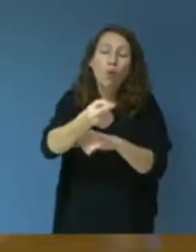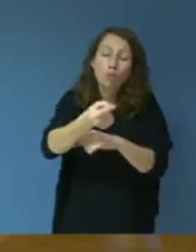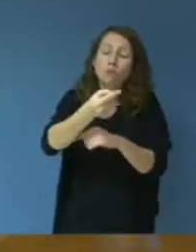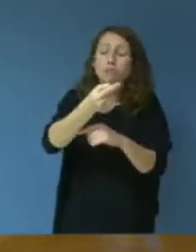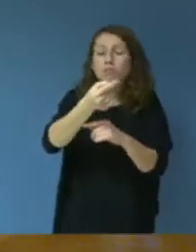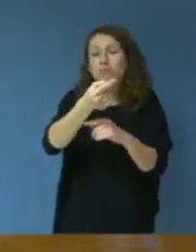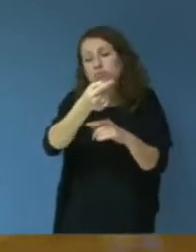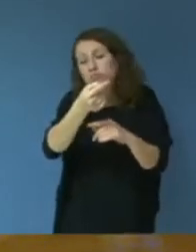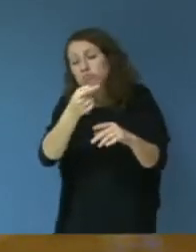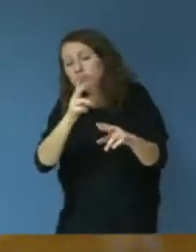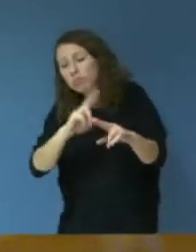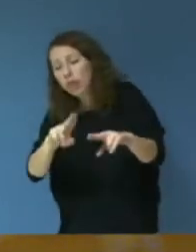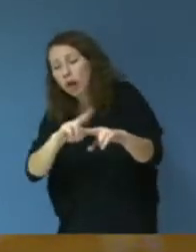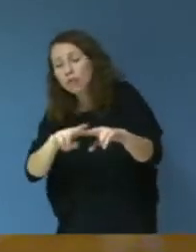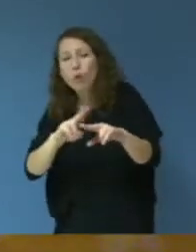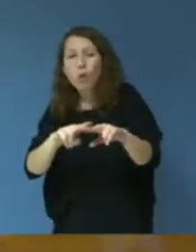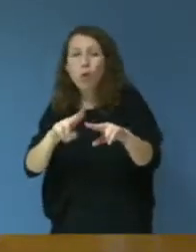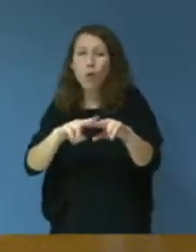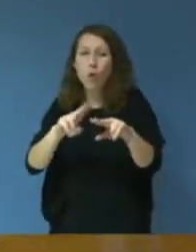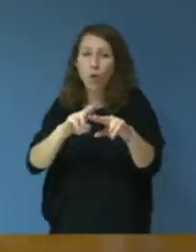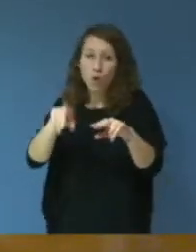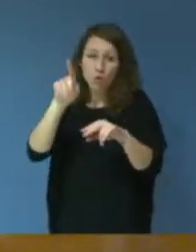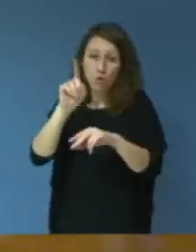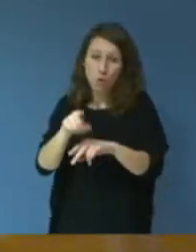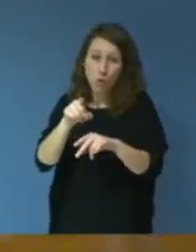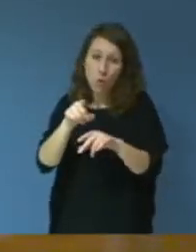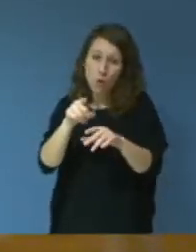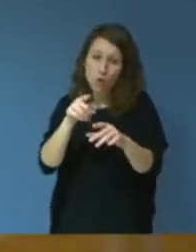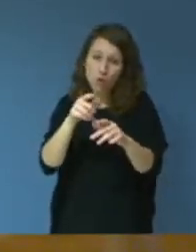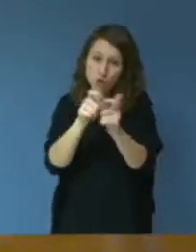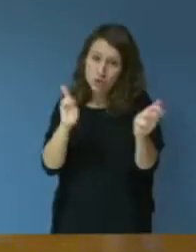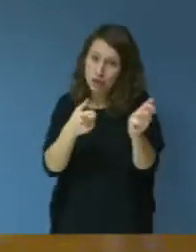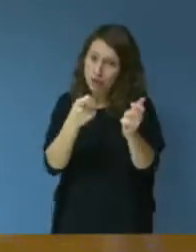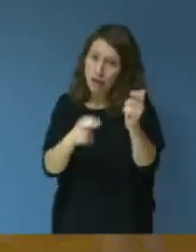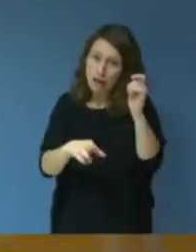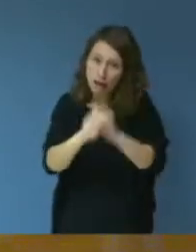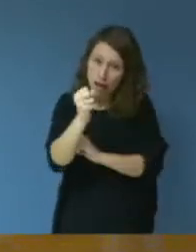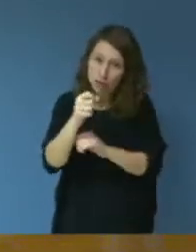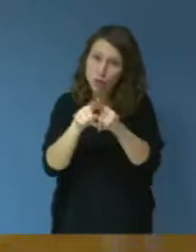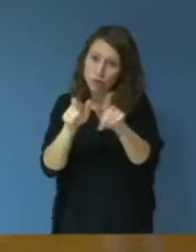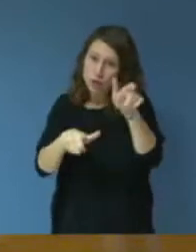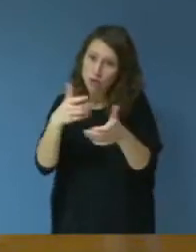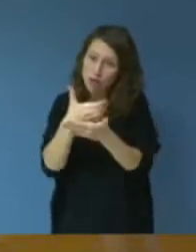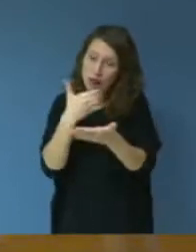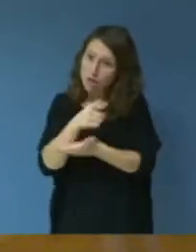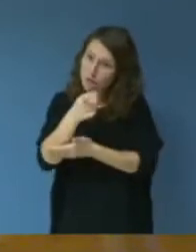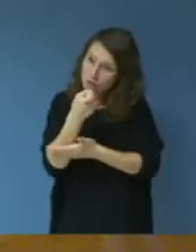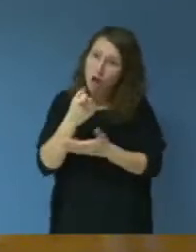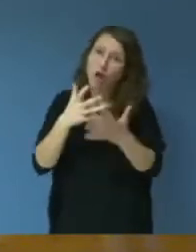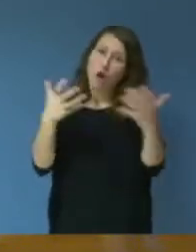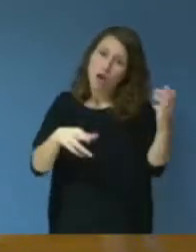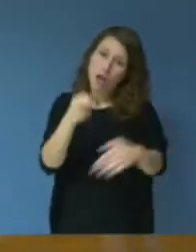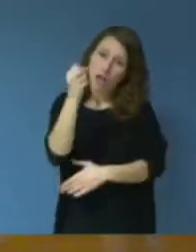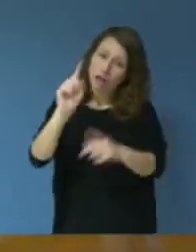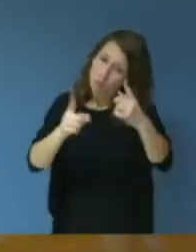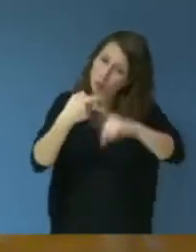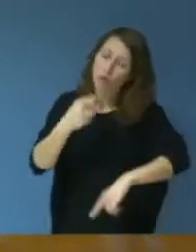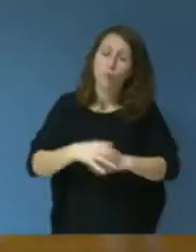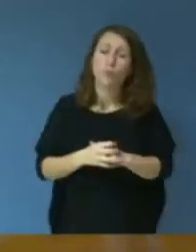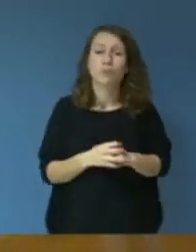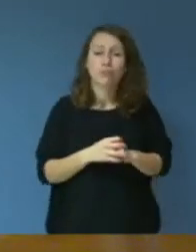des sociétés dont le siège social est à Reims et des salariés qui sont du Grand Reims. Je souligne également, par ailleurs, quelque chose qui me semble très important,